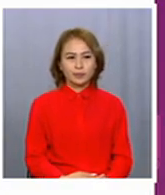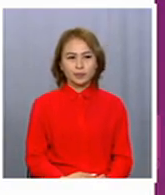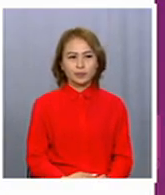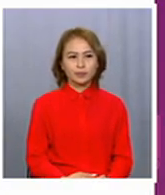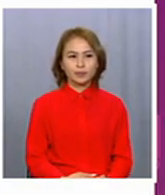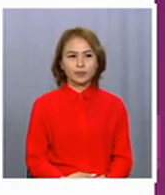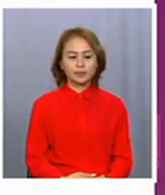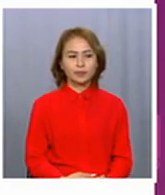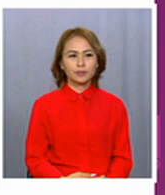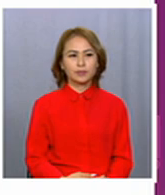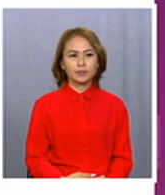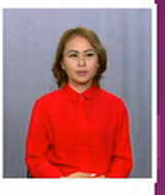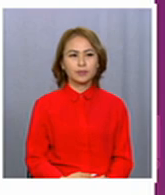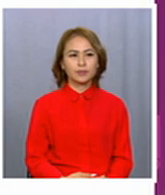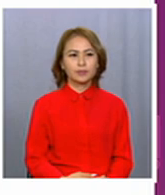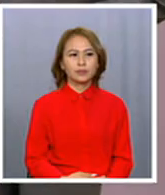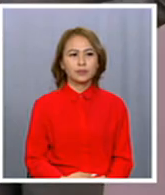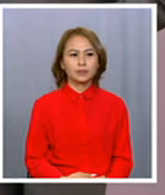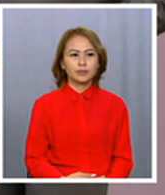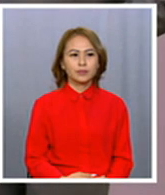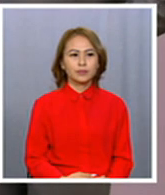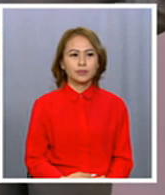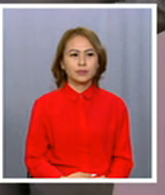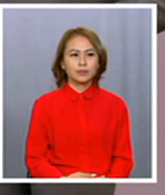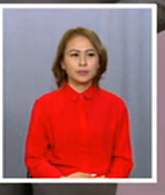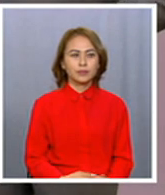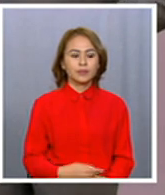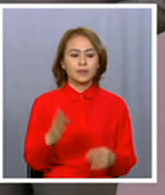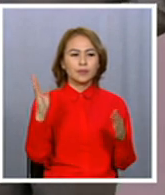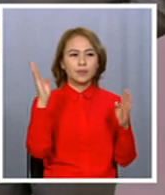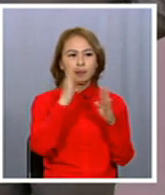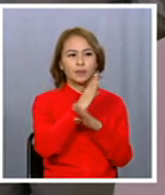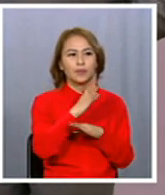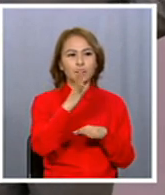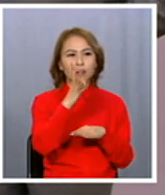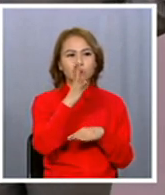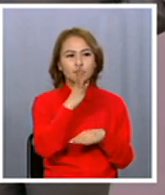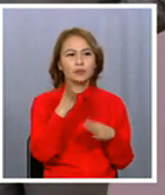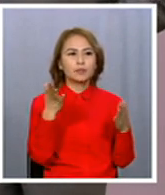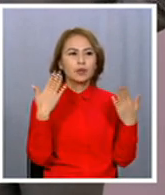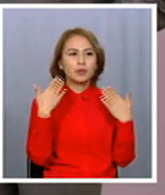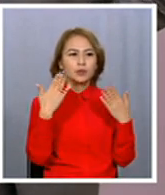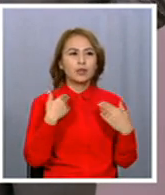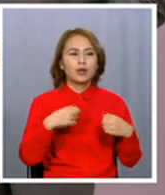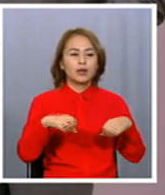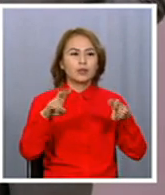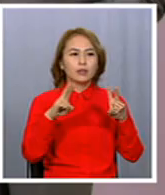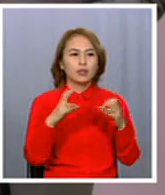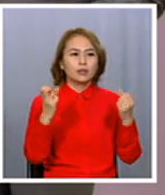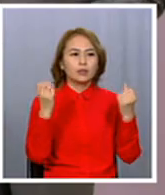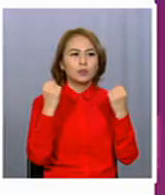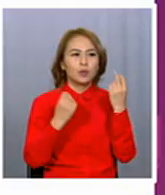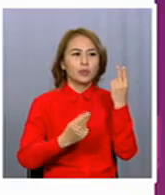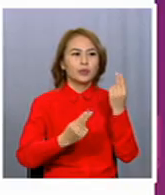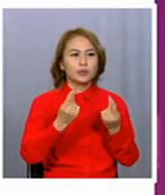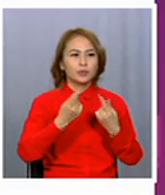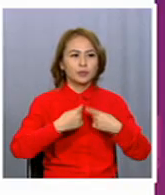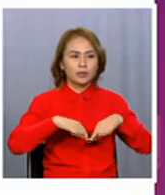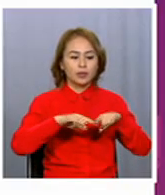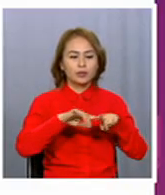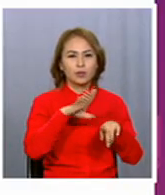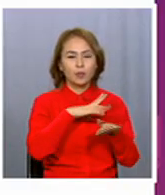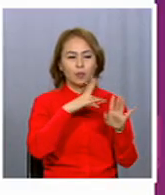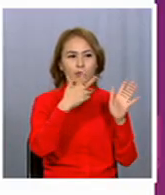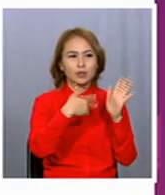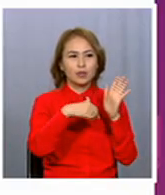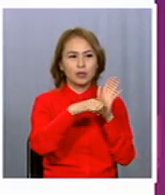сабағымызды әрі қарай жалғастырамыз. Табиғат аясында демалушыларға арнап спорттық ойындар ұйымдастырылды. 36